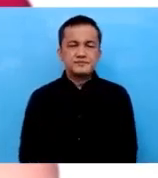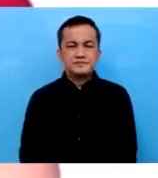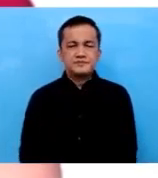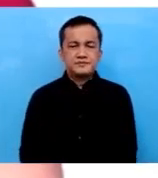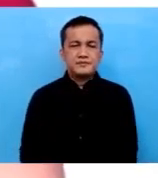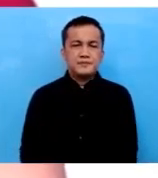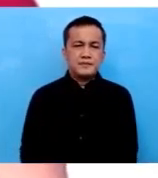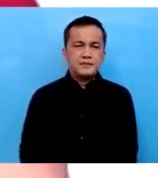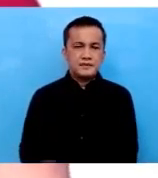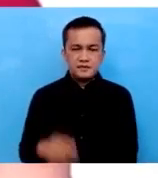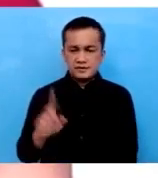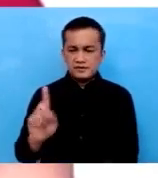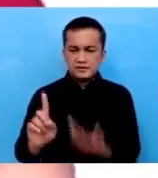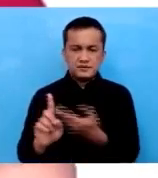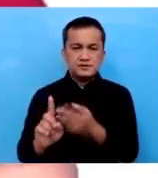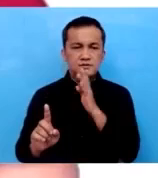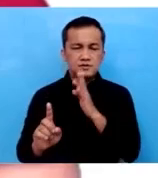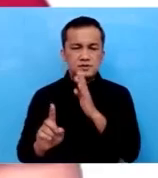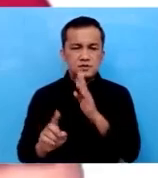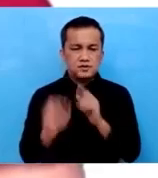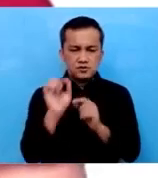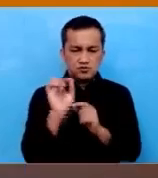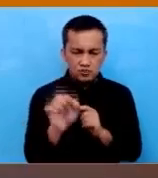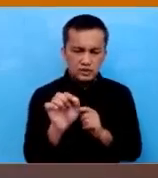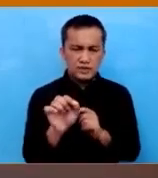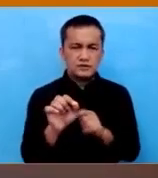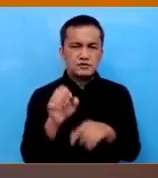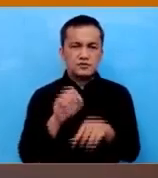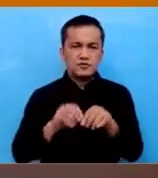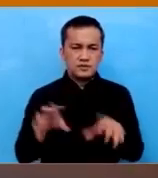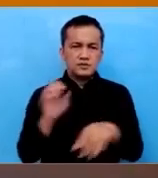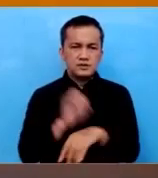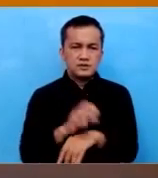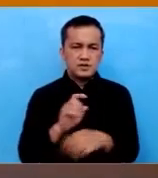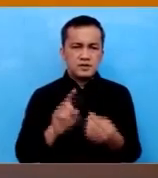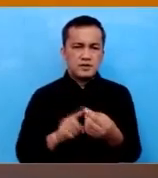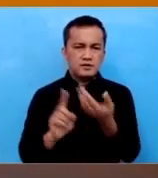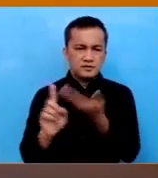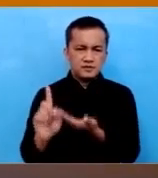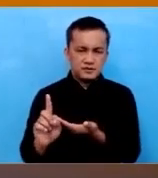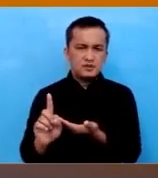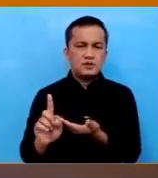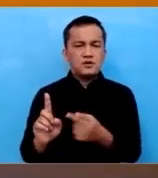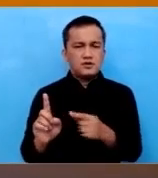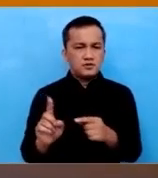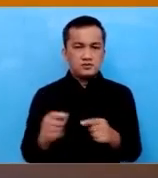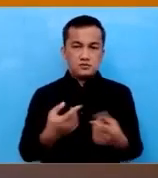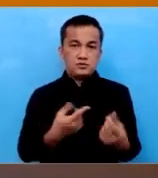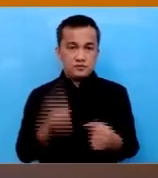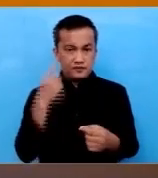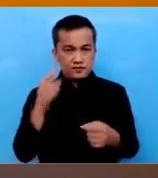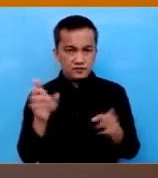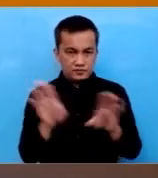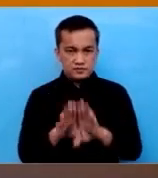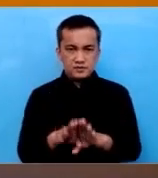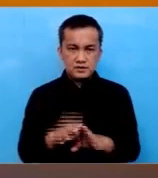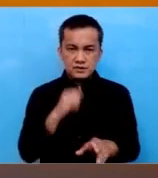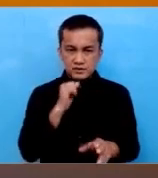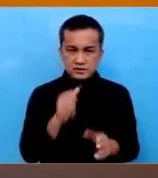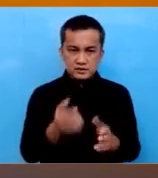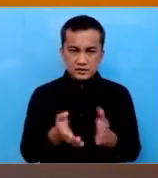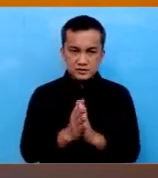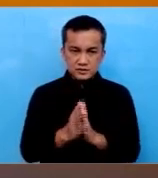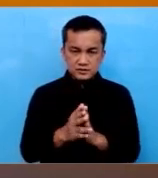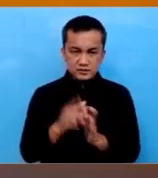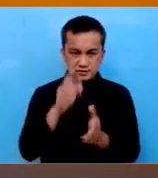na mga kumakalat na chismis tungkol sa kanya. I'm doing this for closure. I'm not asking you to believe in